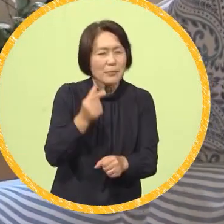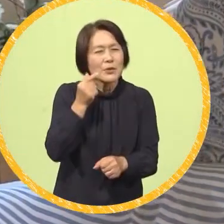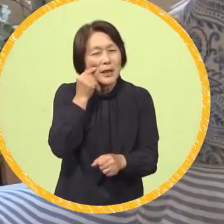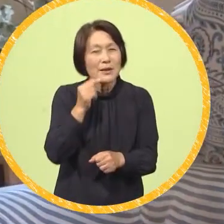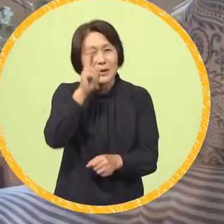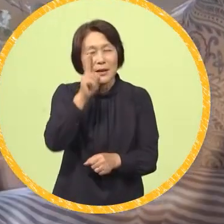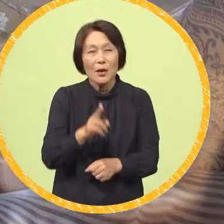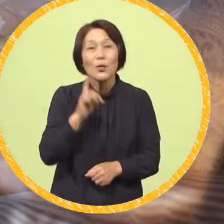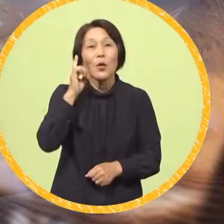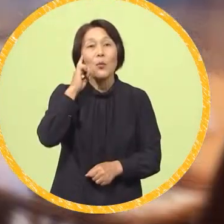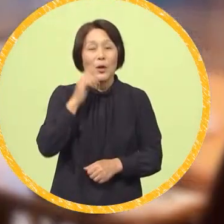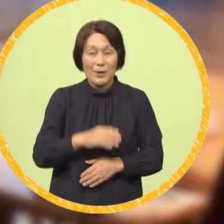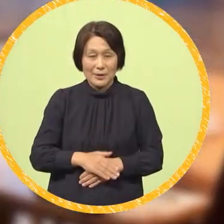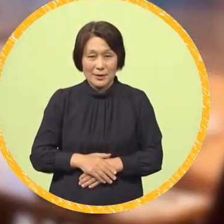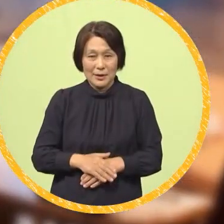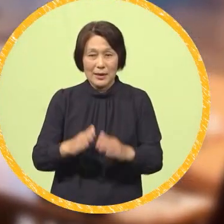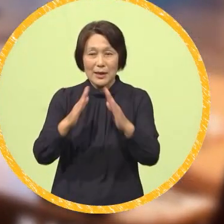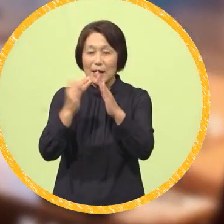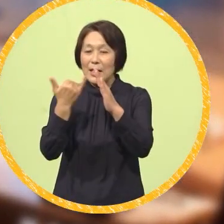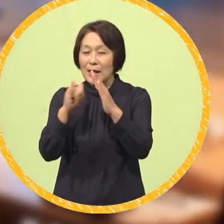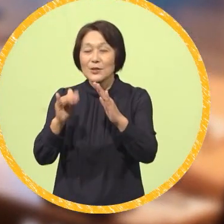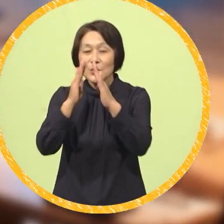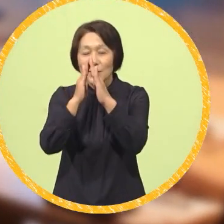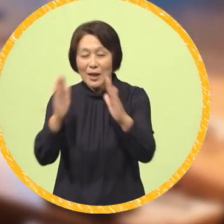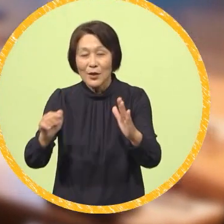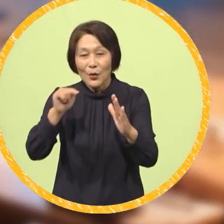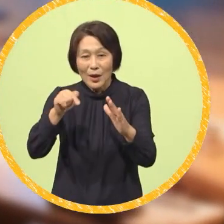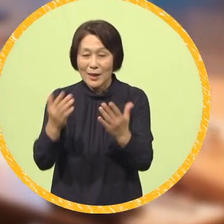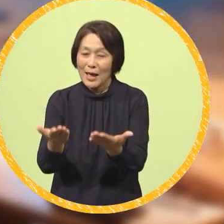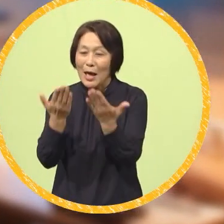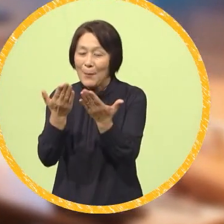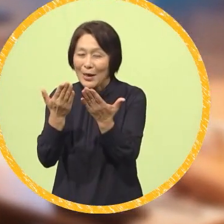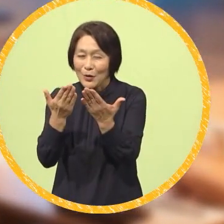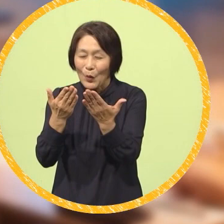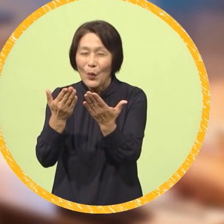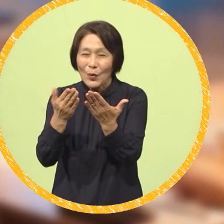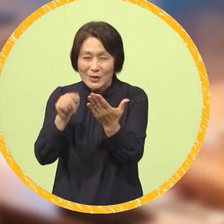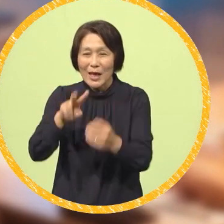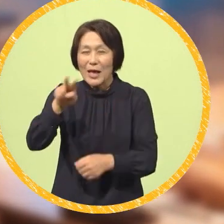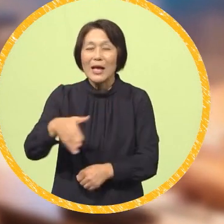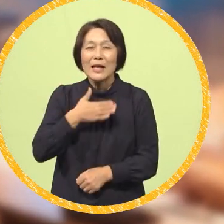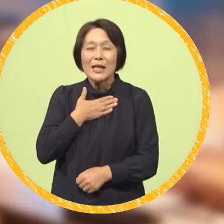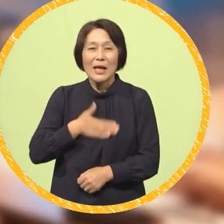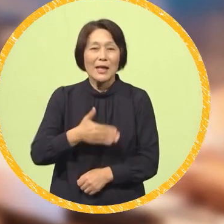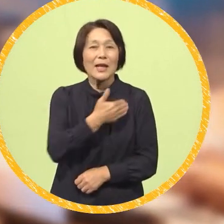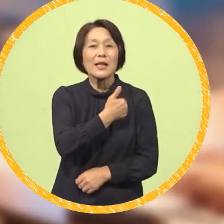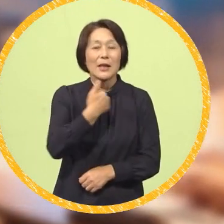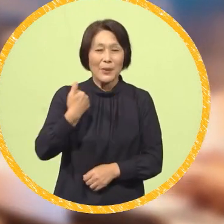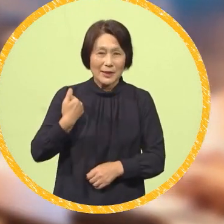います。家族会の中で勉強してきてそれがよく分かるようになりました。